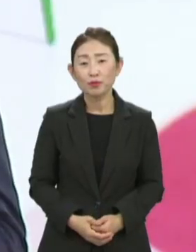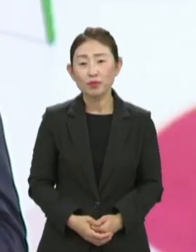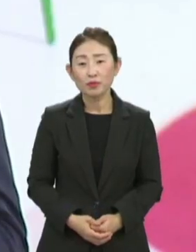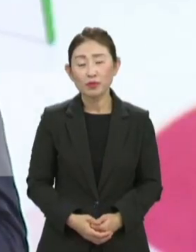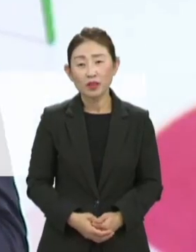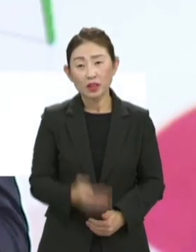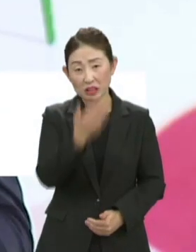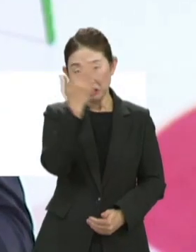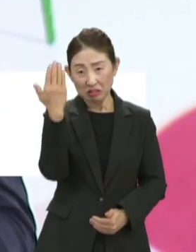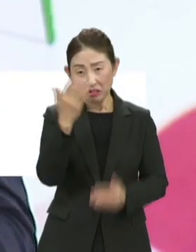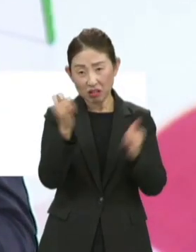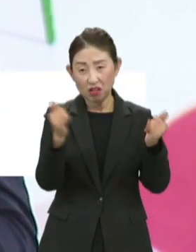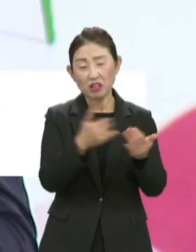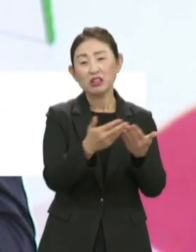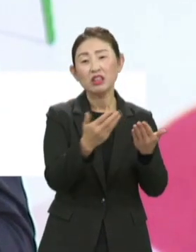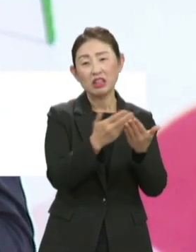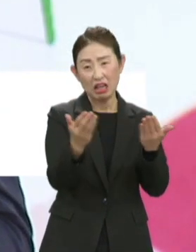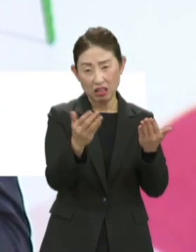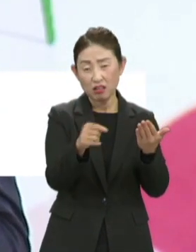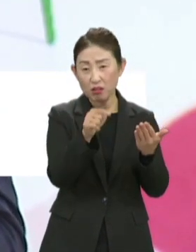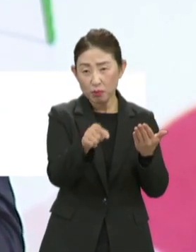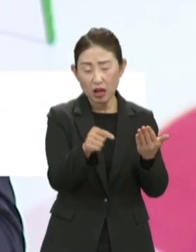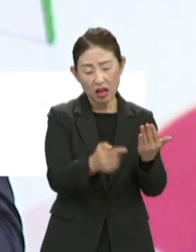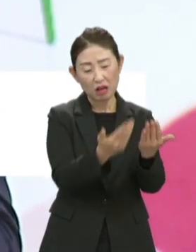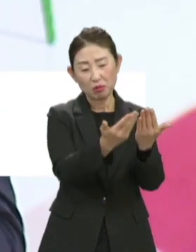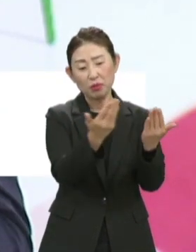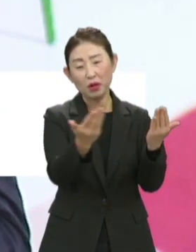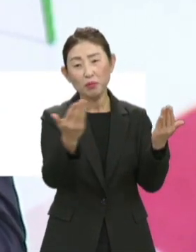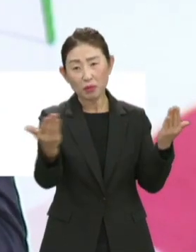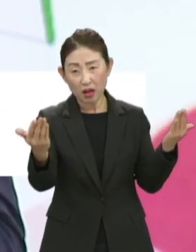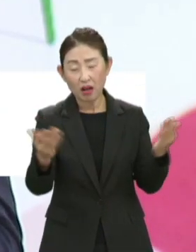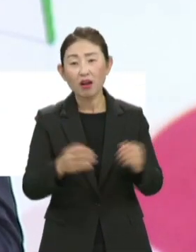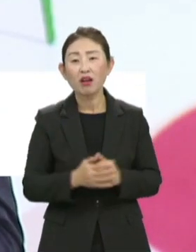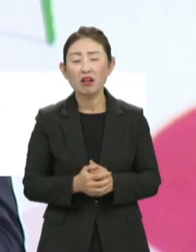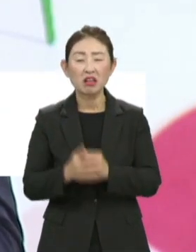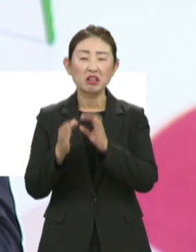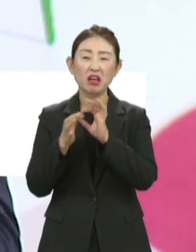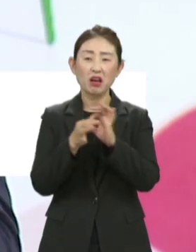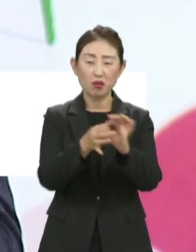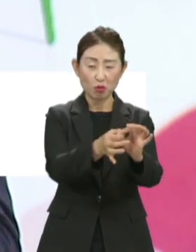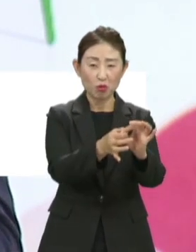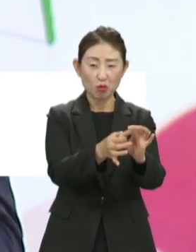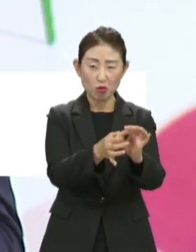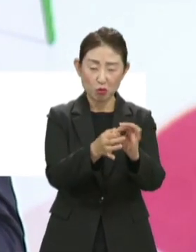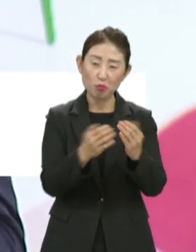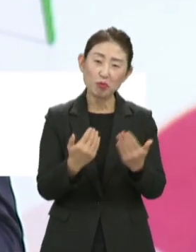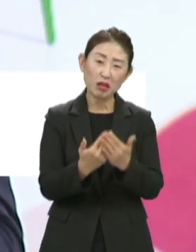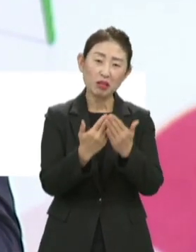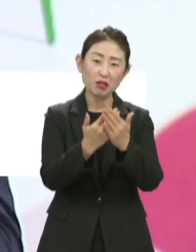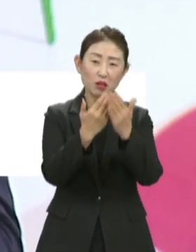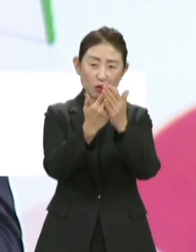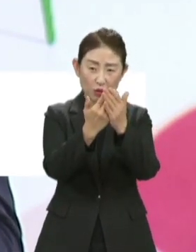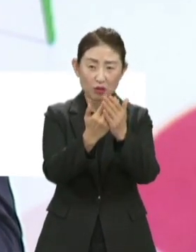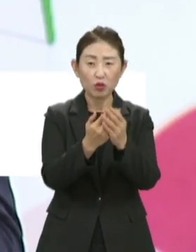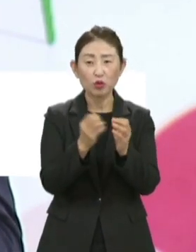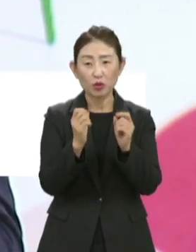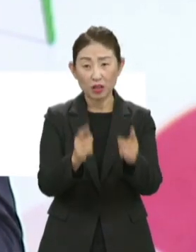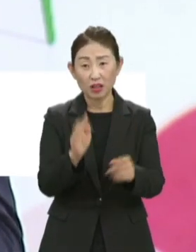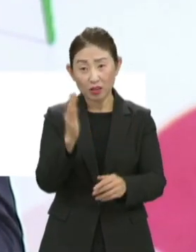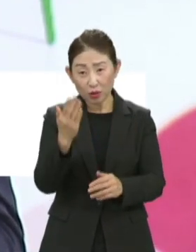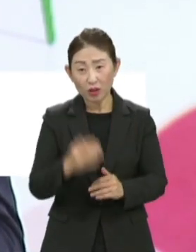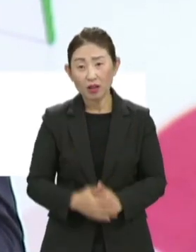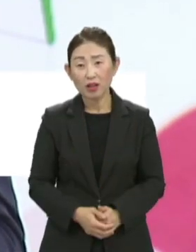청년 작가들이 청춘 컬렉션을 통해서 앞으로 또 전업 작가로 더 성장할 수 있는 기회가 될 것이고요. 또